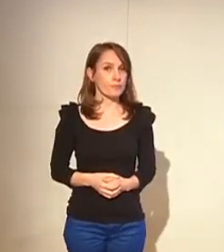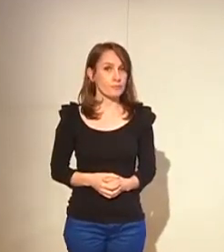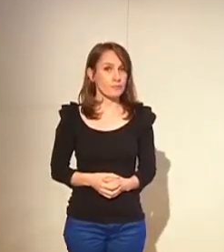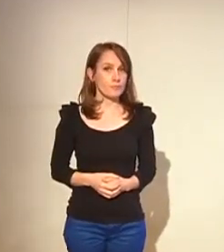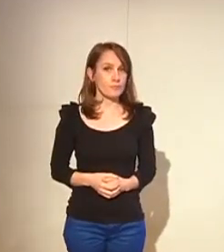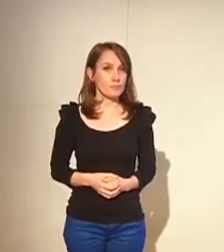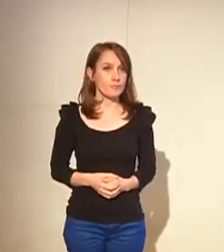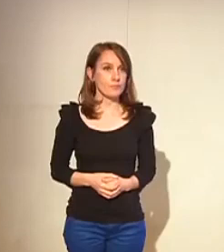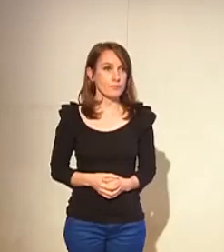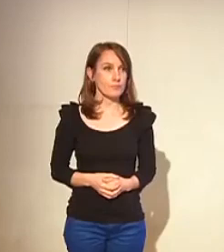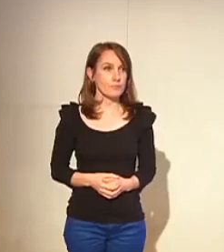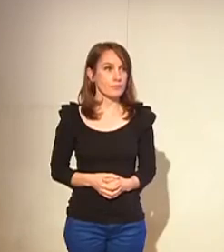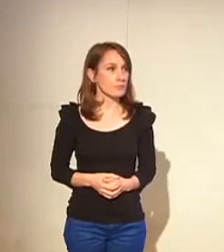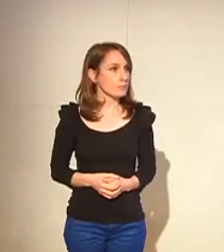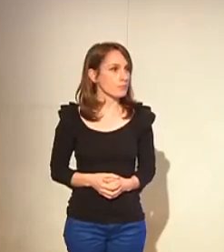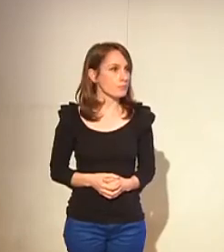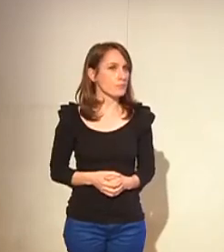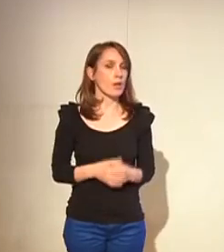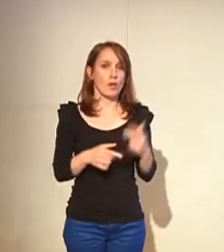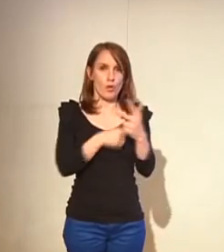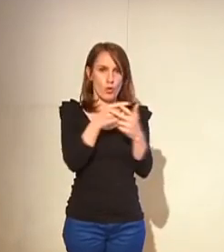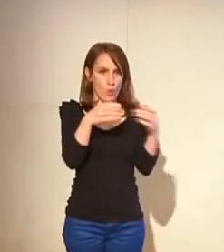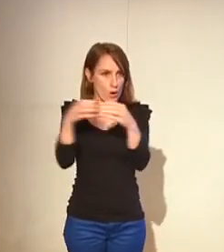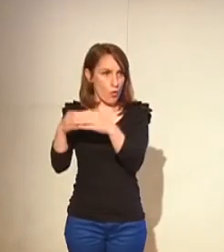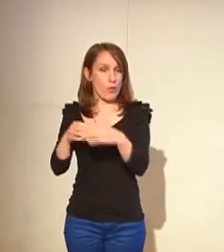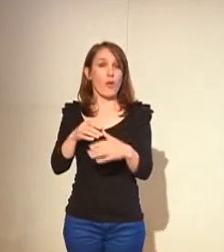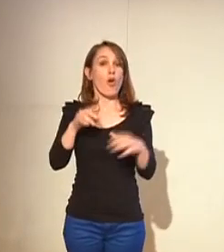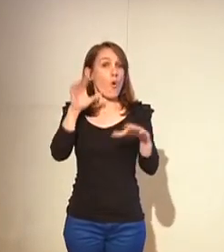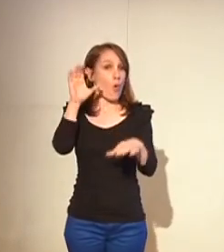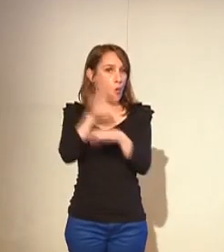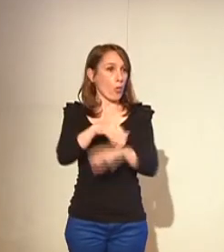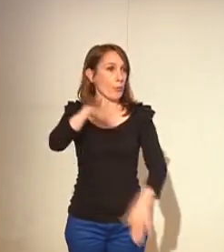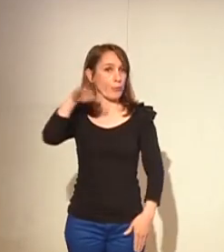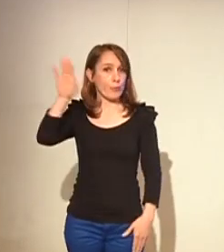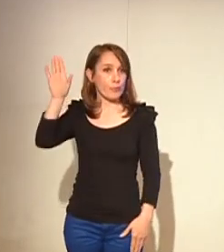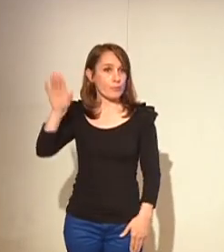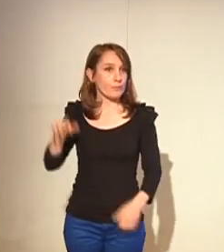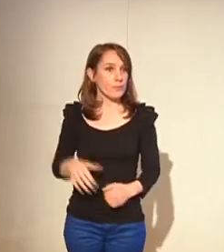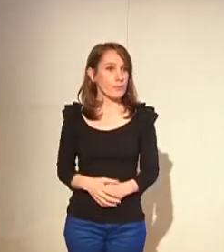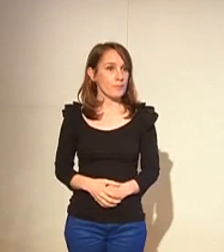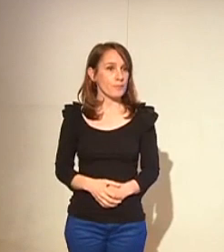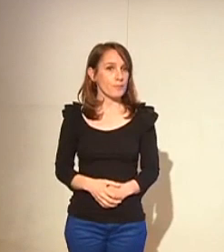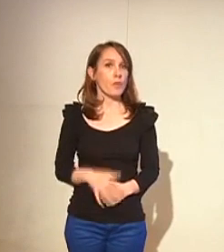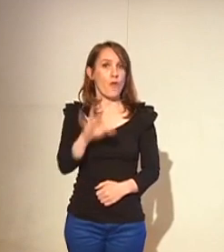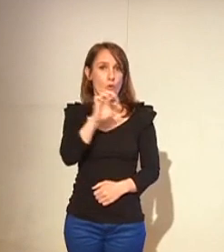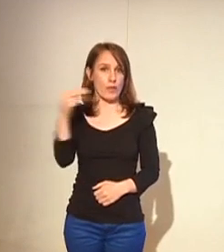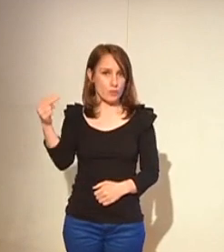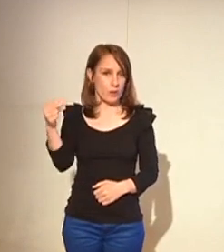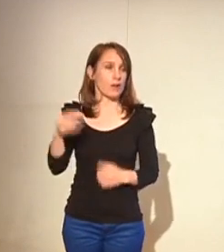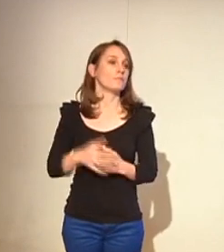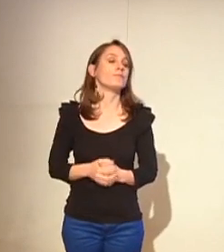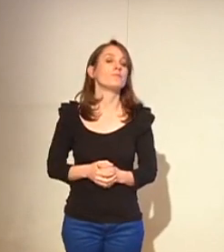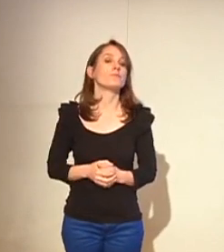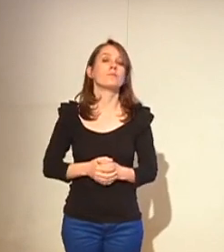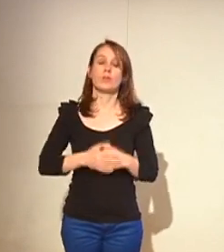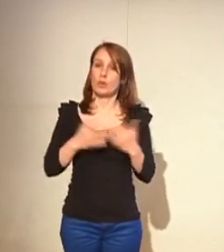pour 4 3 groupes pardon qui est contre le Front national donc cet